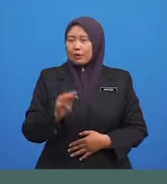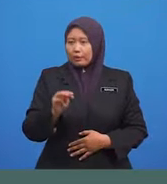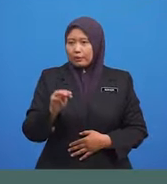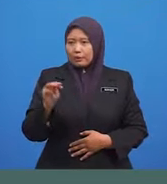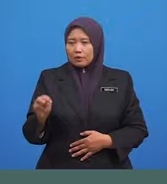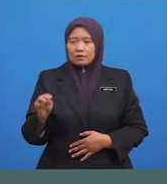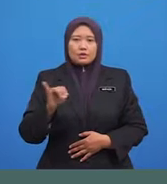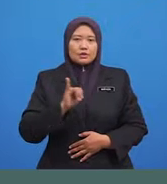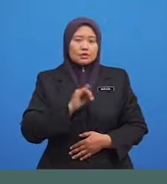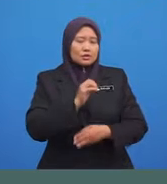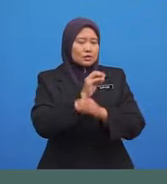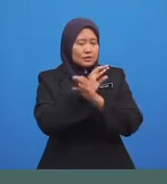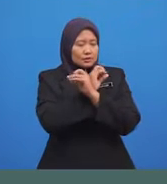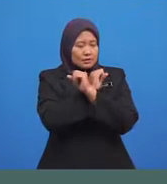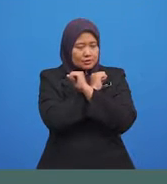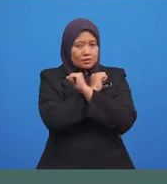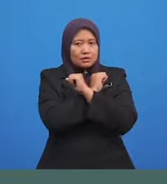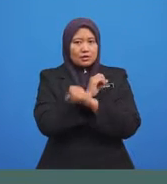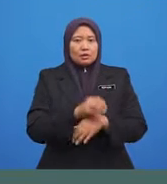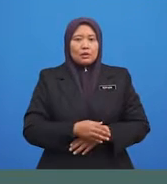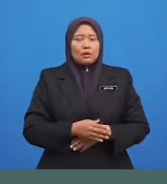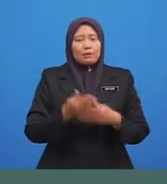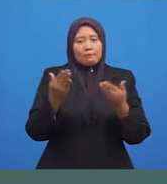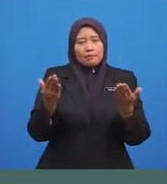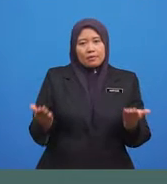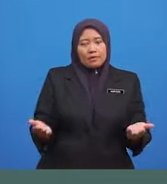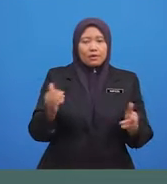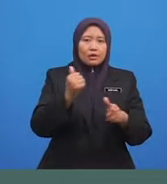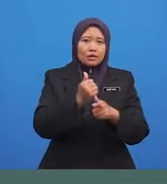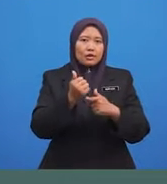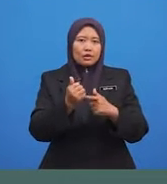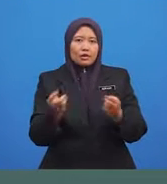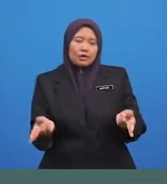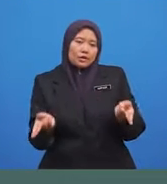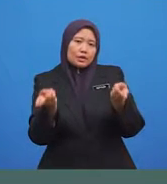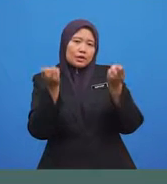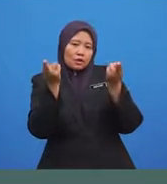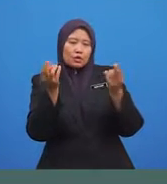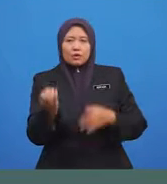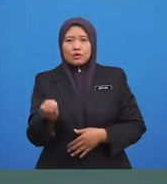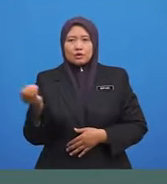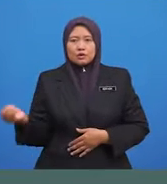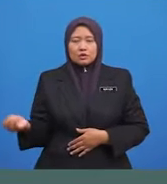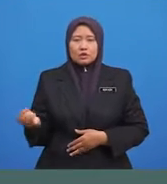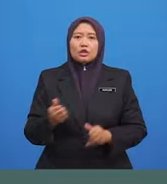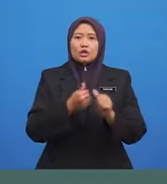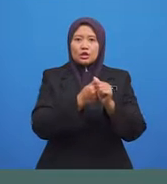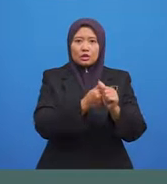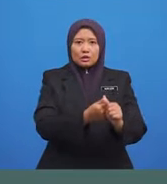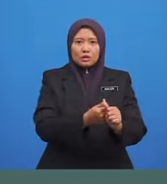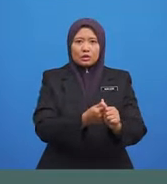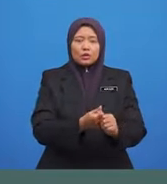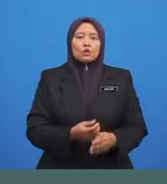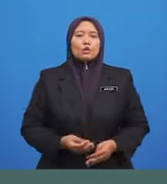Murid-murid yang cikgu sayangi, berat atau ringan sesuatu objek bergantung kepada